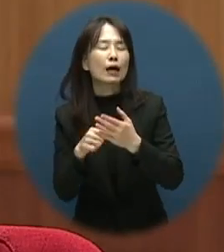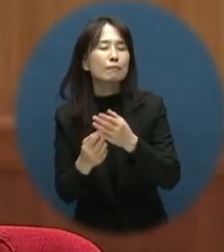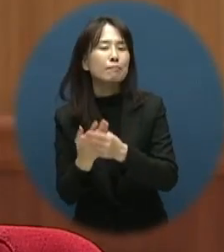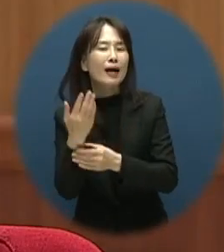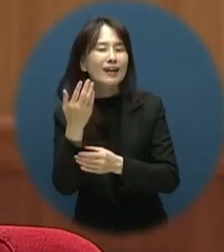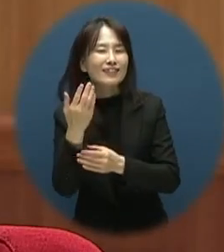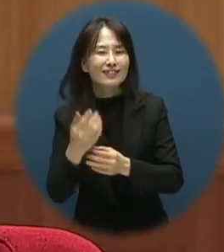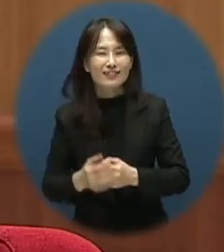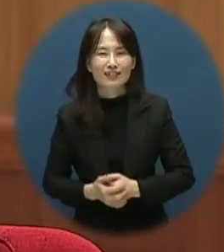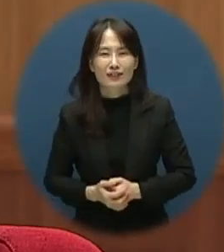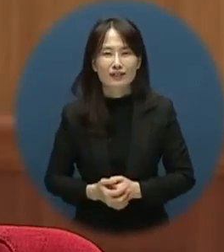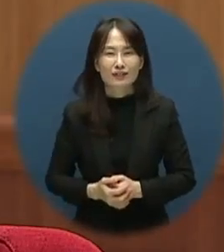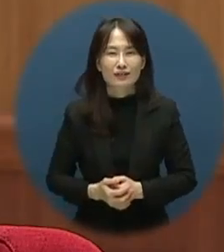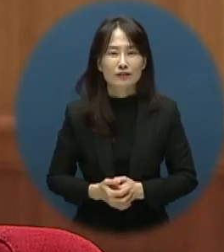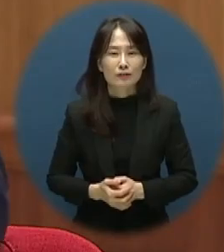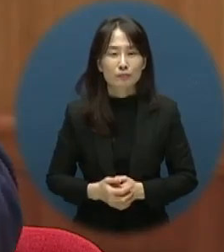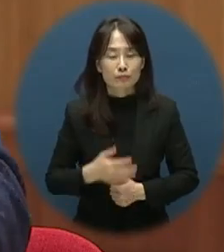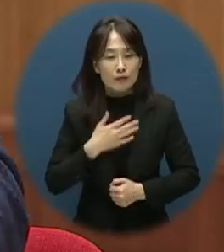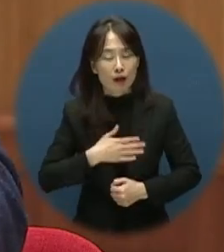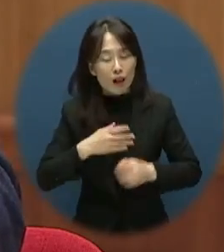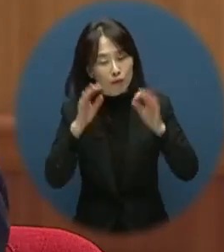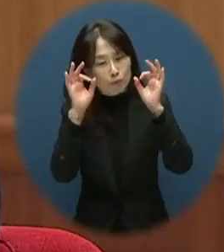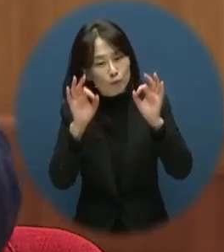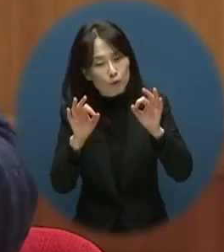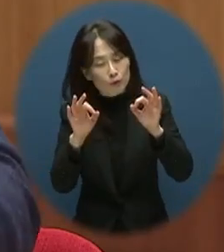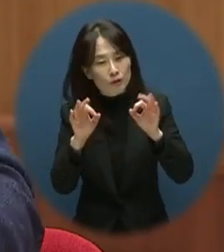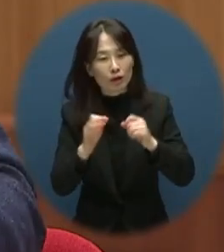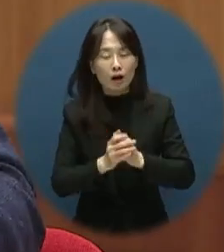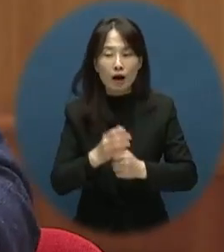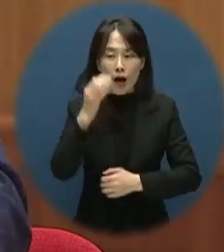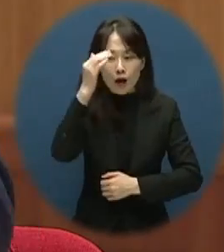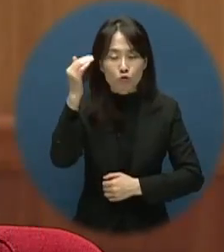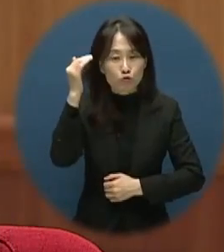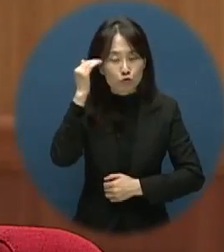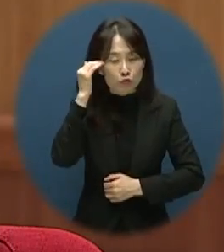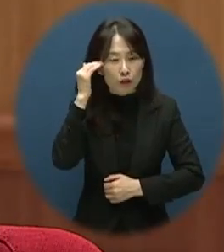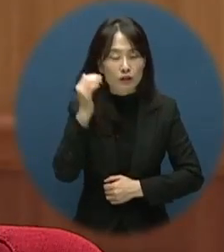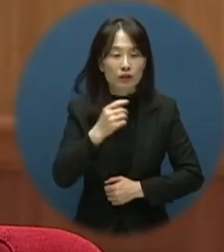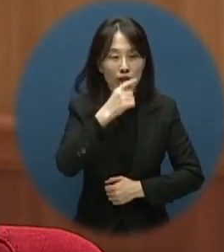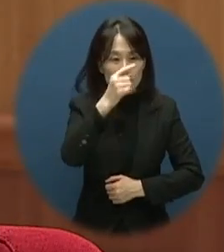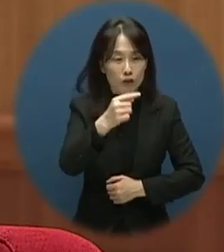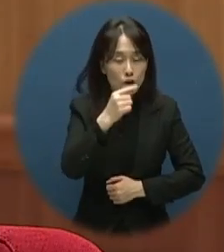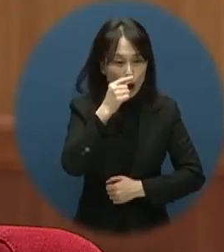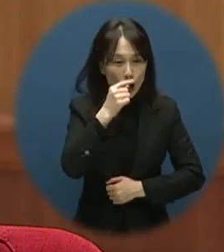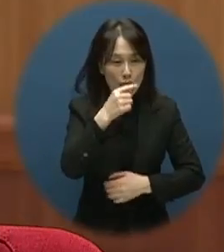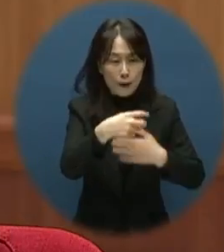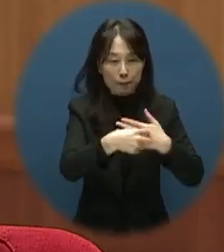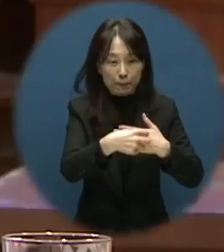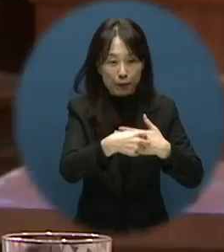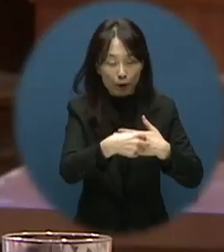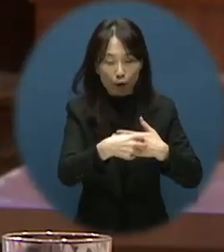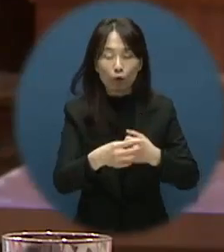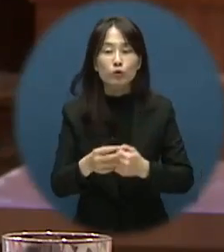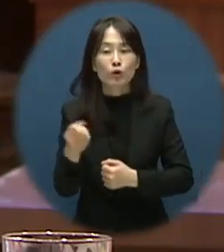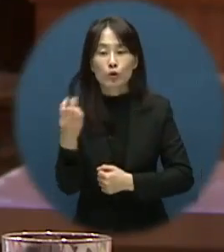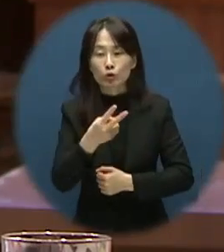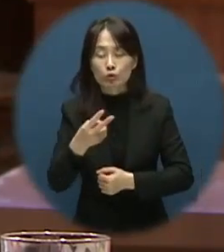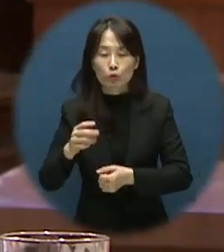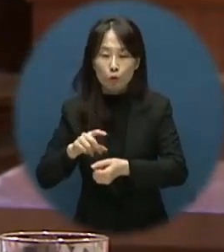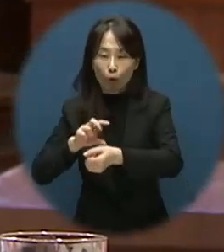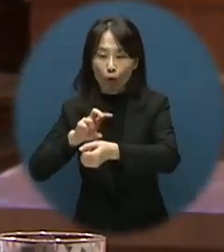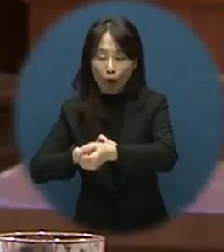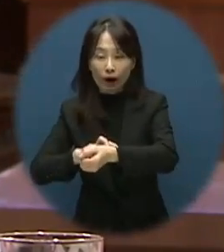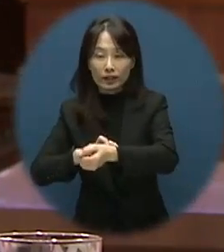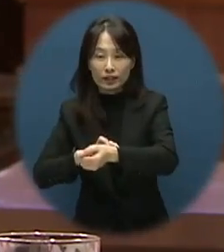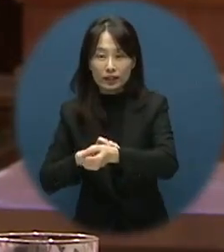뭐 한국에는 뭐 이 두 가지 제도 있어요. 뭐 양의학 공부하는 그다음 한의학 따로 대학에도 있고. 그럼 약학과 따로